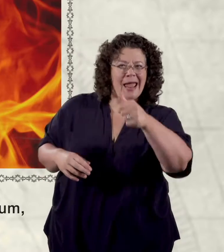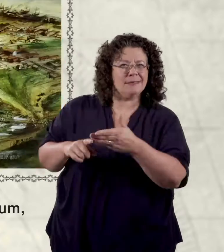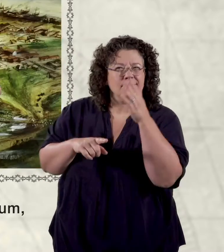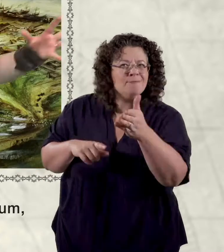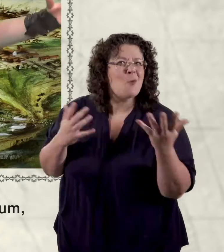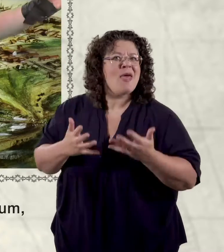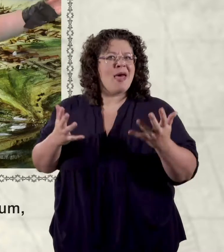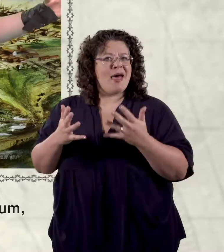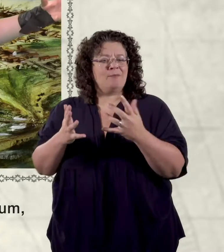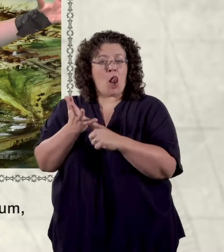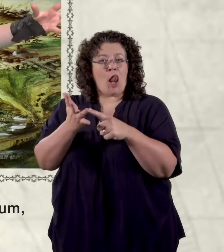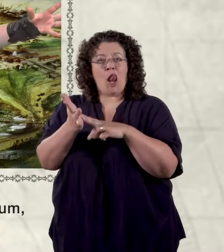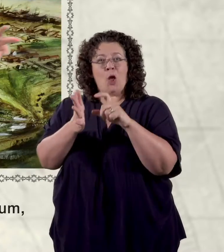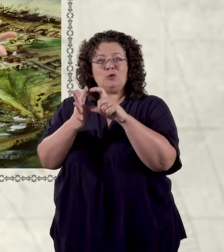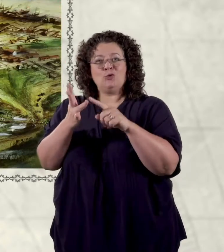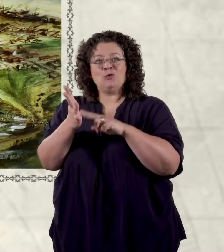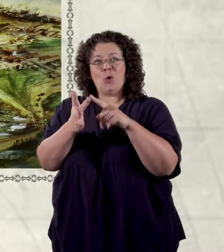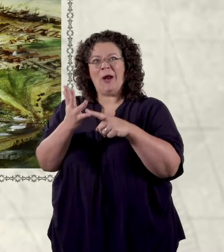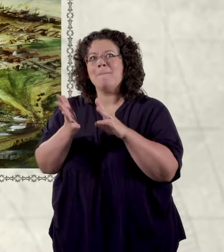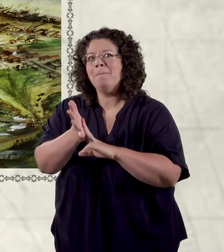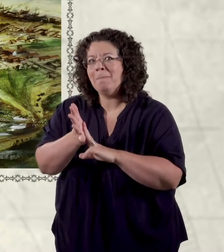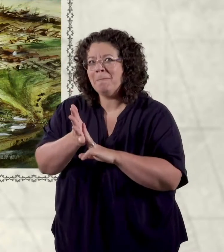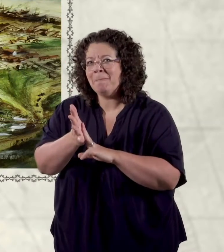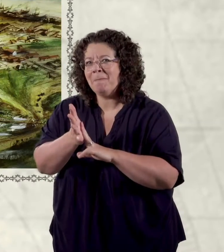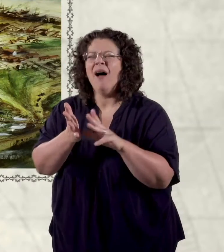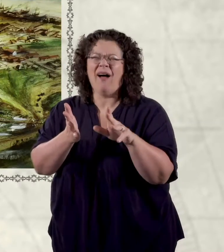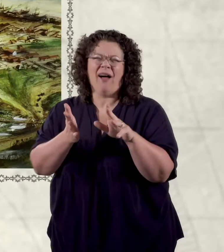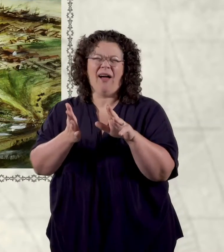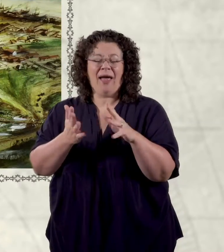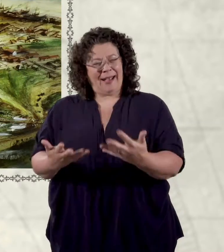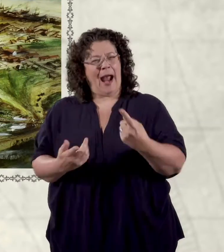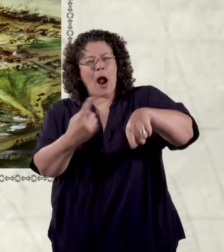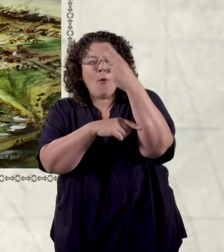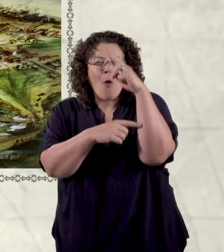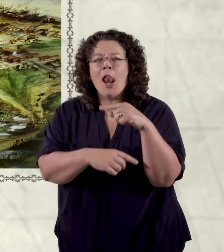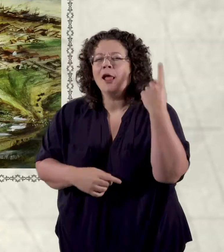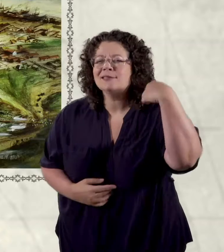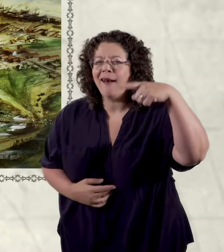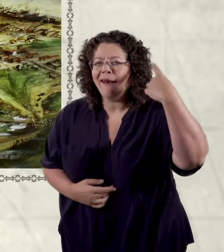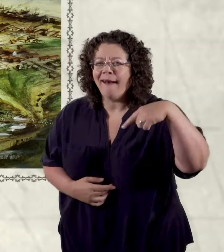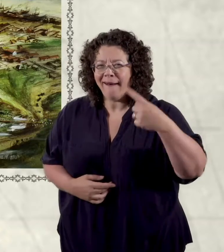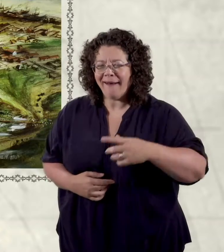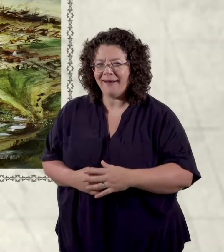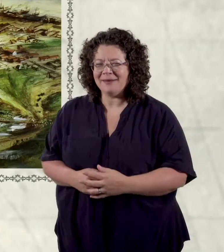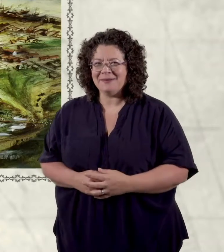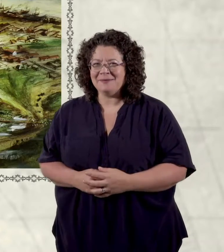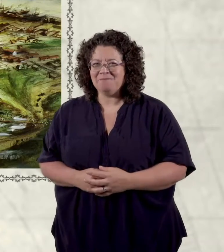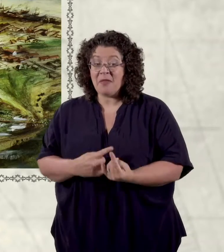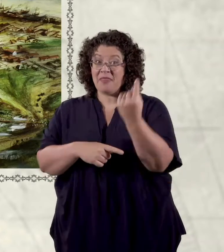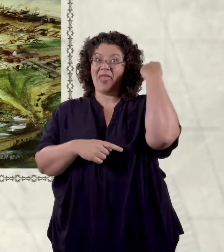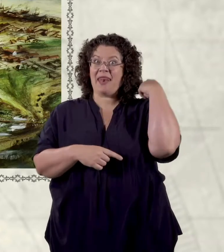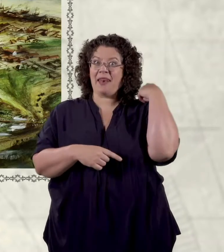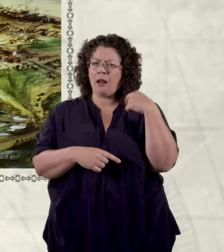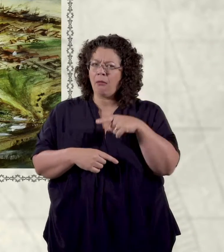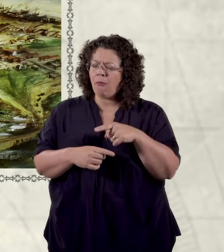enw Londoniwm. Neu Llundain, fel sa chi'n ei ddeud heddiw yma. Ond tra bod